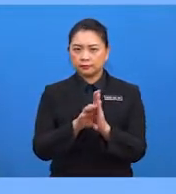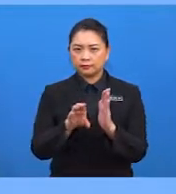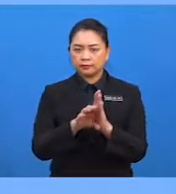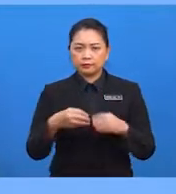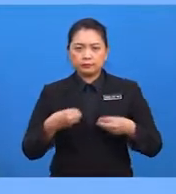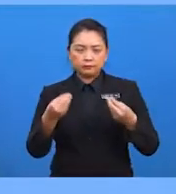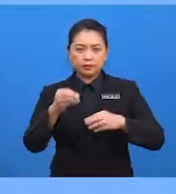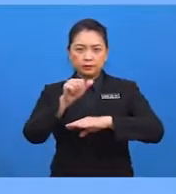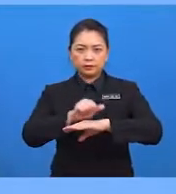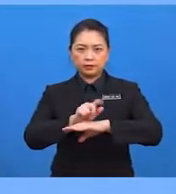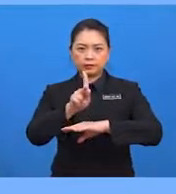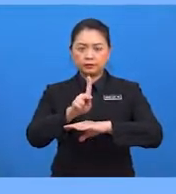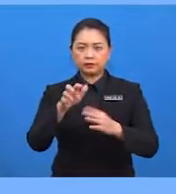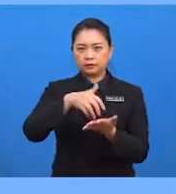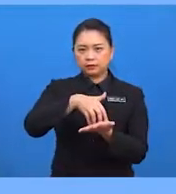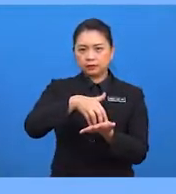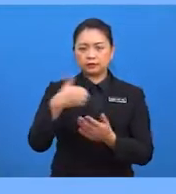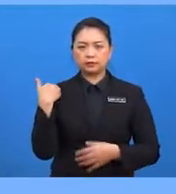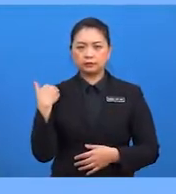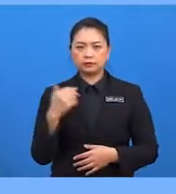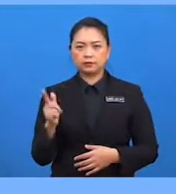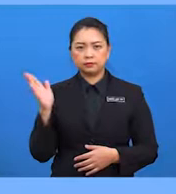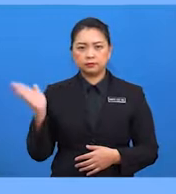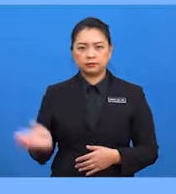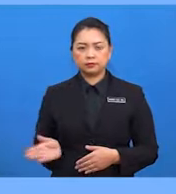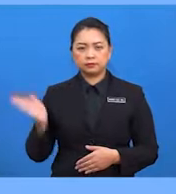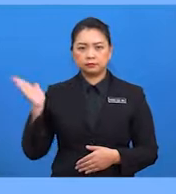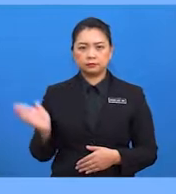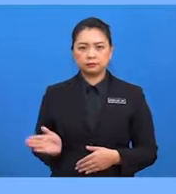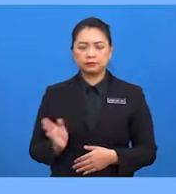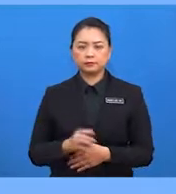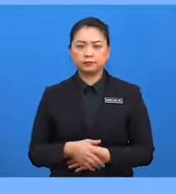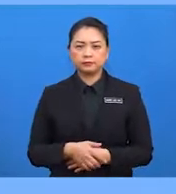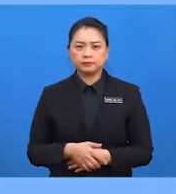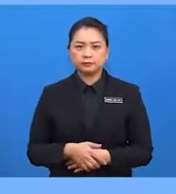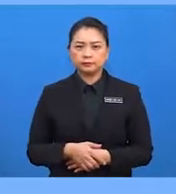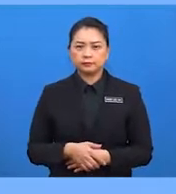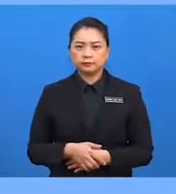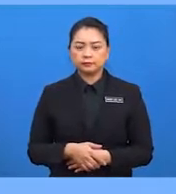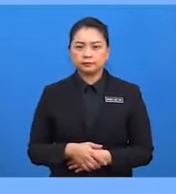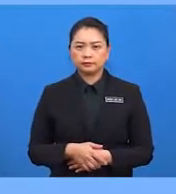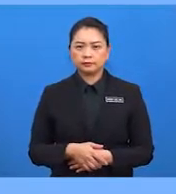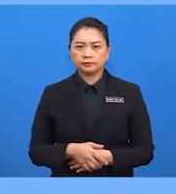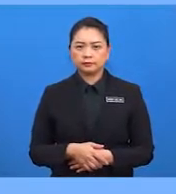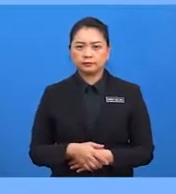Contoh bagi alkali lemah ialah larutan amonia NH3.